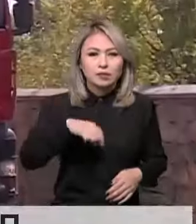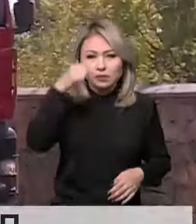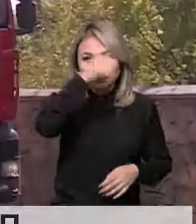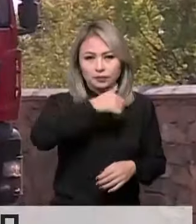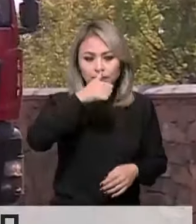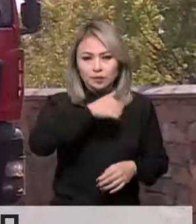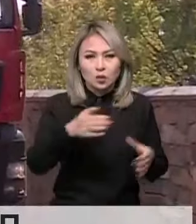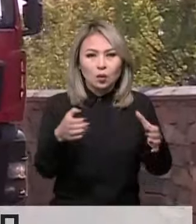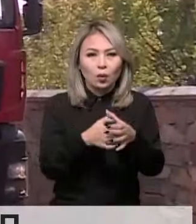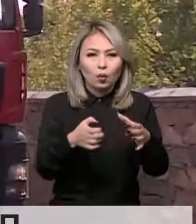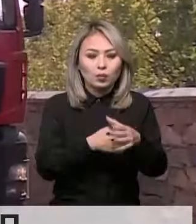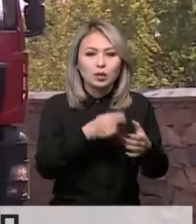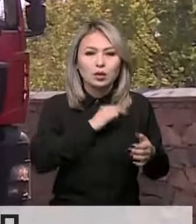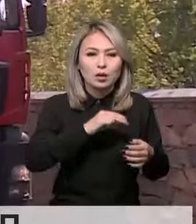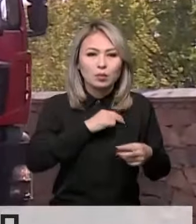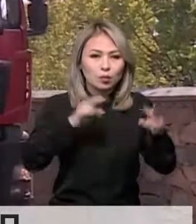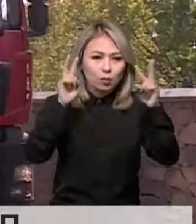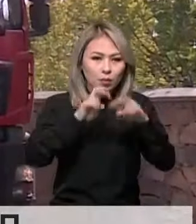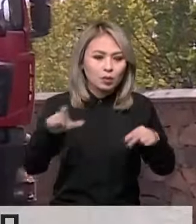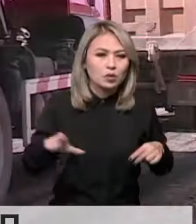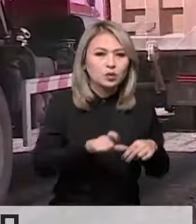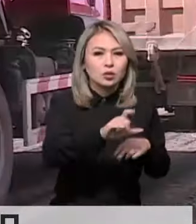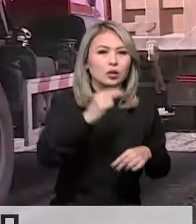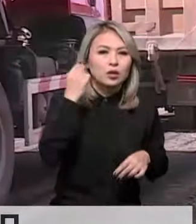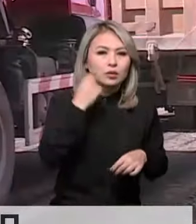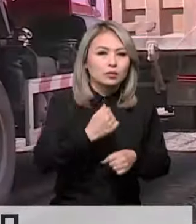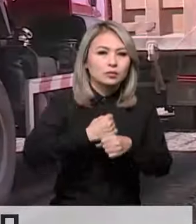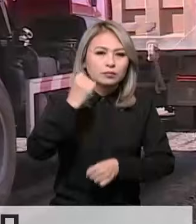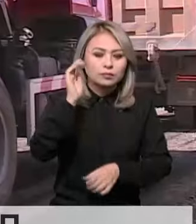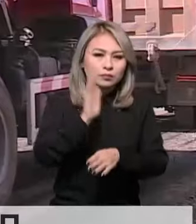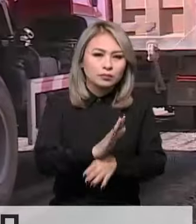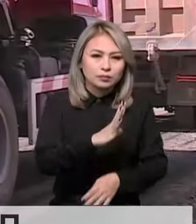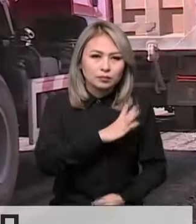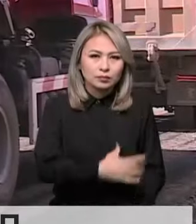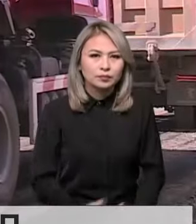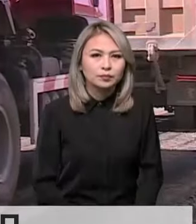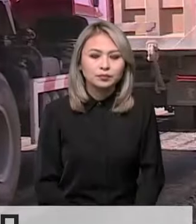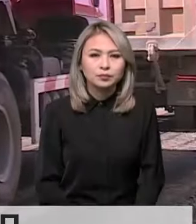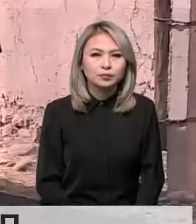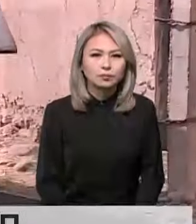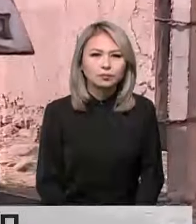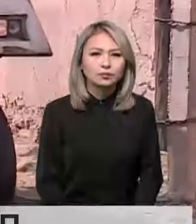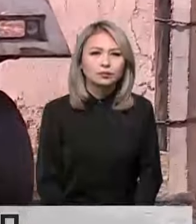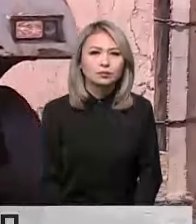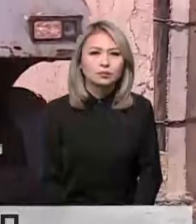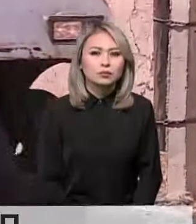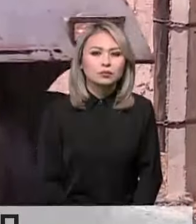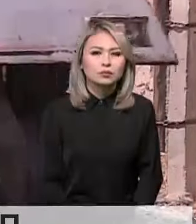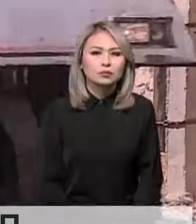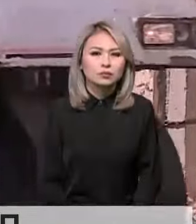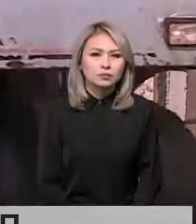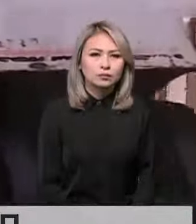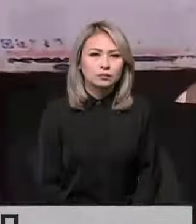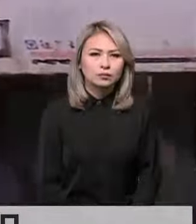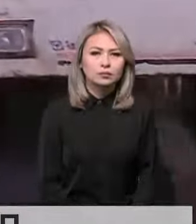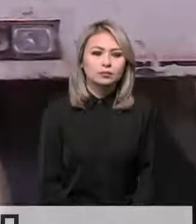басшысы мердігерлердің жұмысын сынға алып, жол сапасын қадағалауды қатаң тапсырған еді. Жандос Жұмабек, Ерболат Әбіш, Қуаныш Әбілов, 24 кезет,